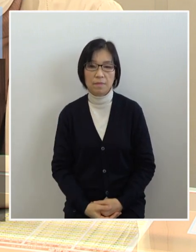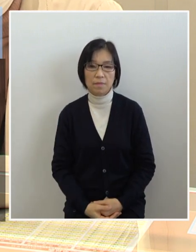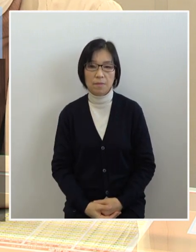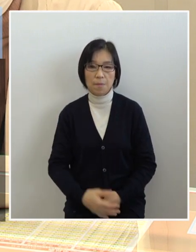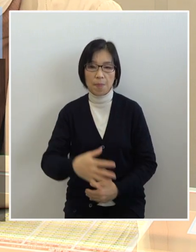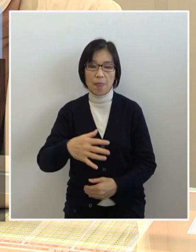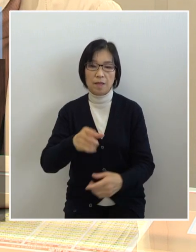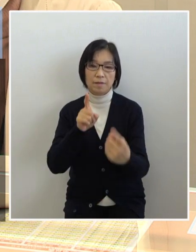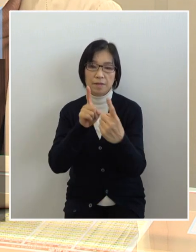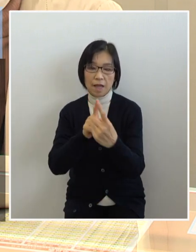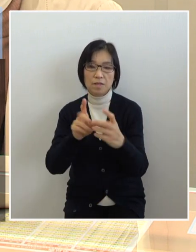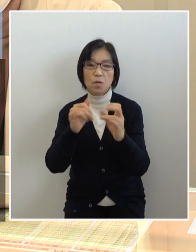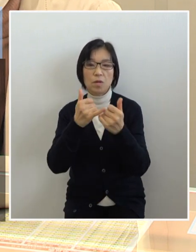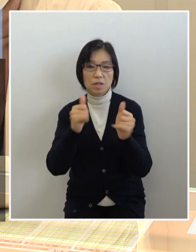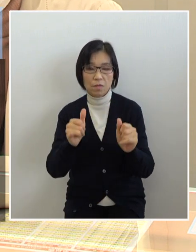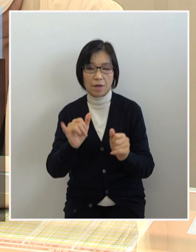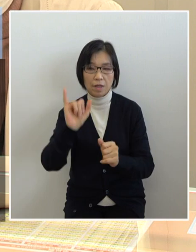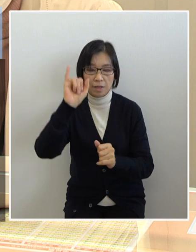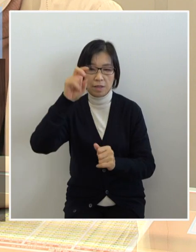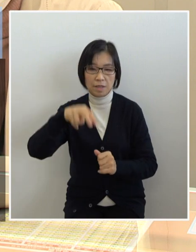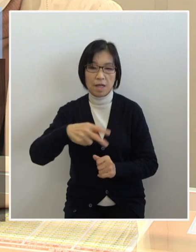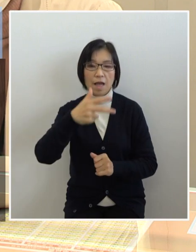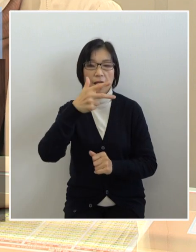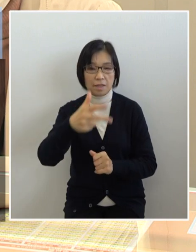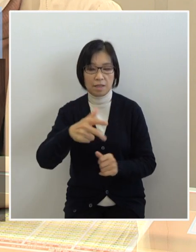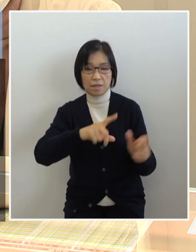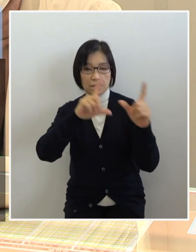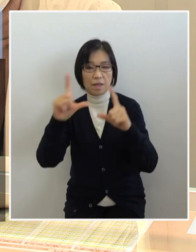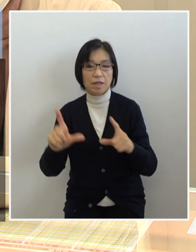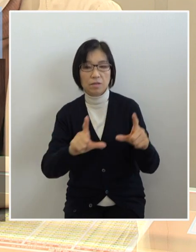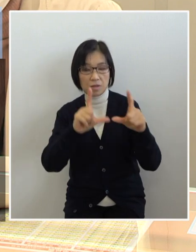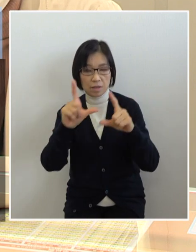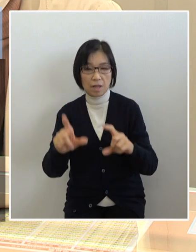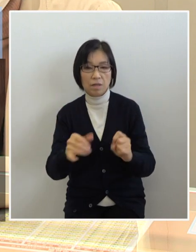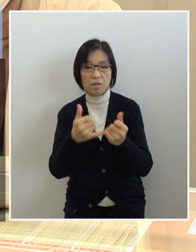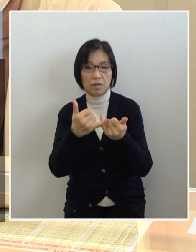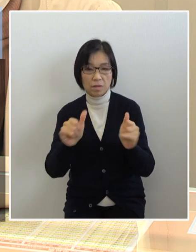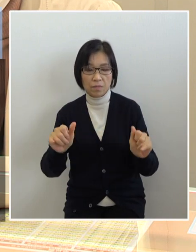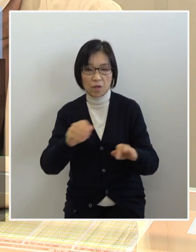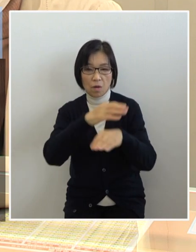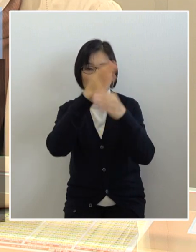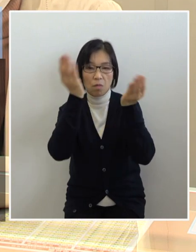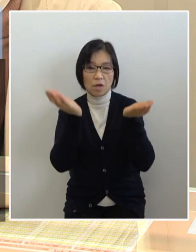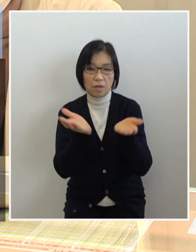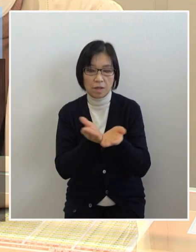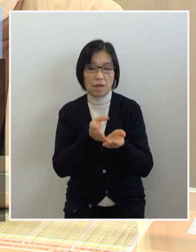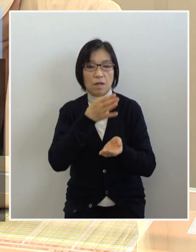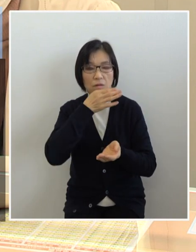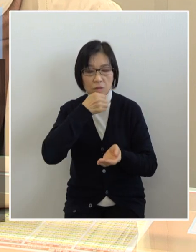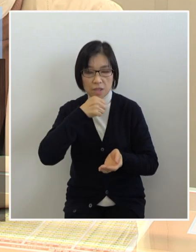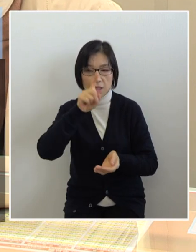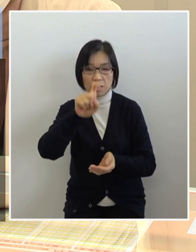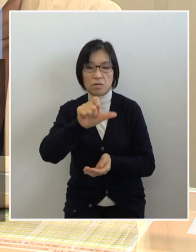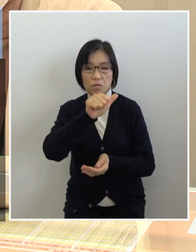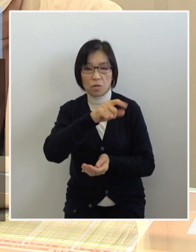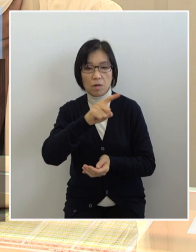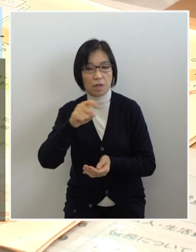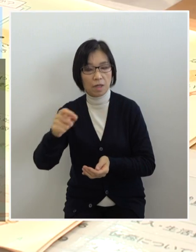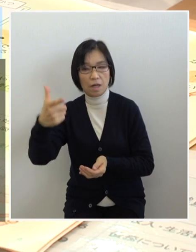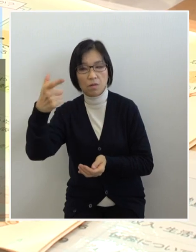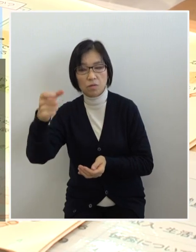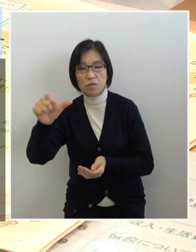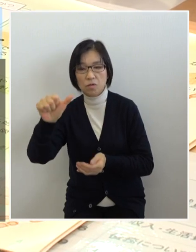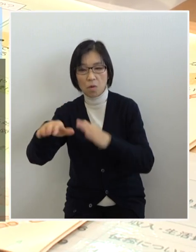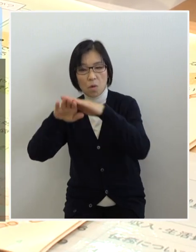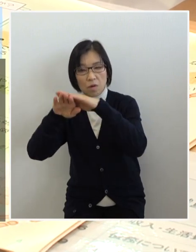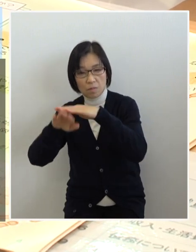対象者は伊那市にお住まいの方で、おおむね15歳から65歳未満の